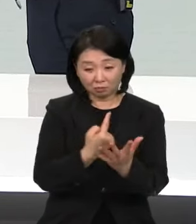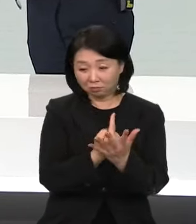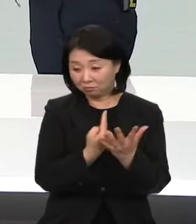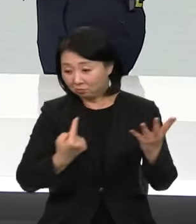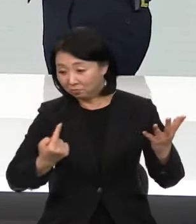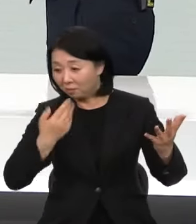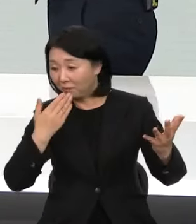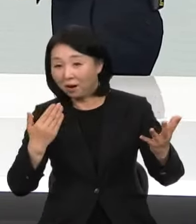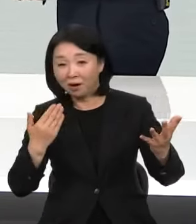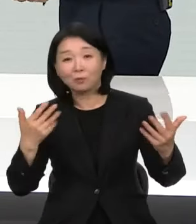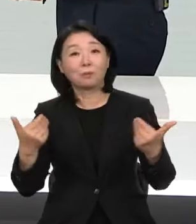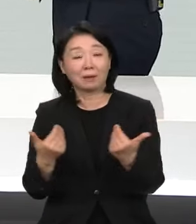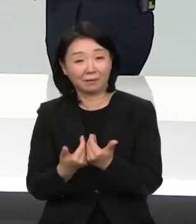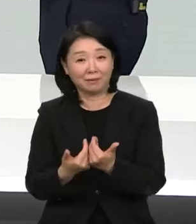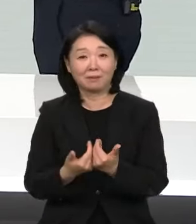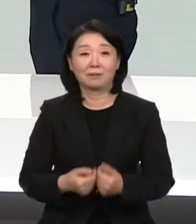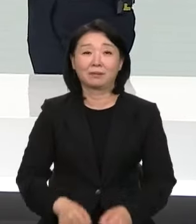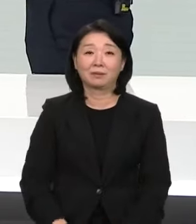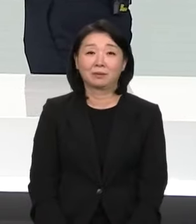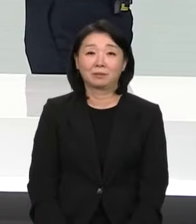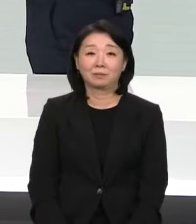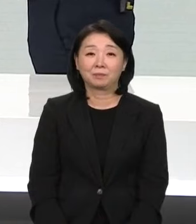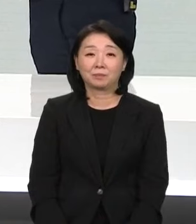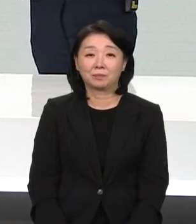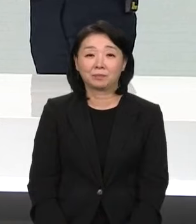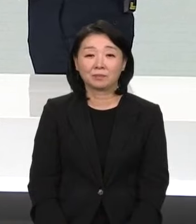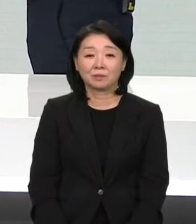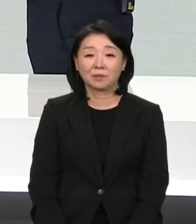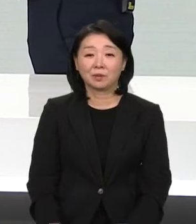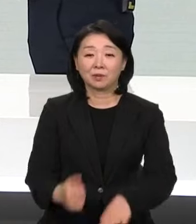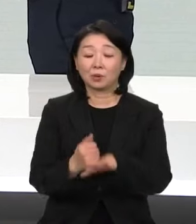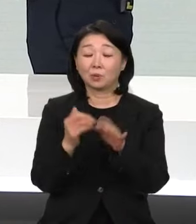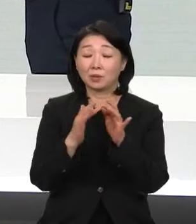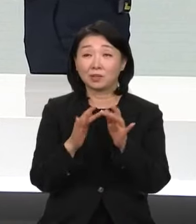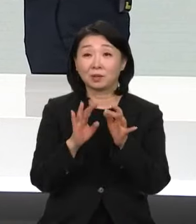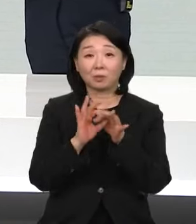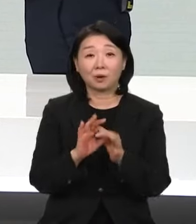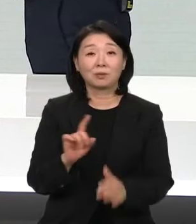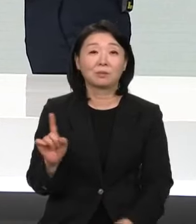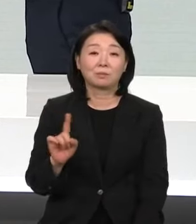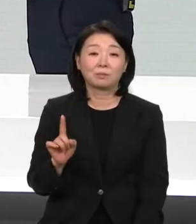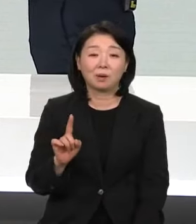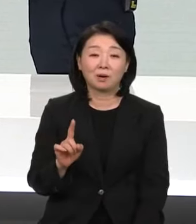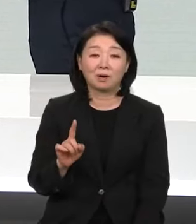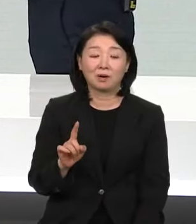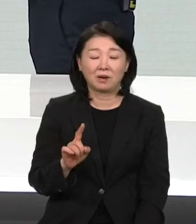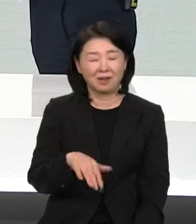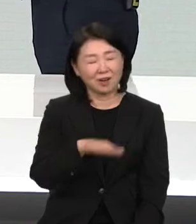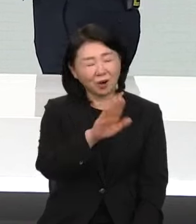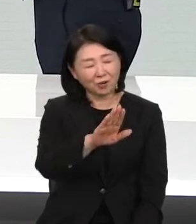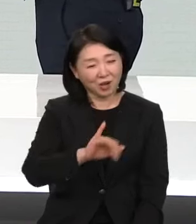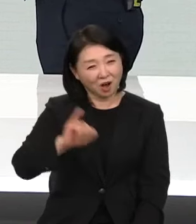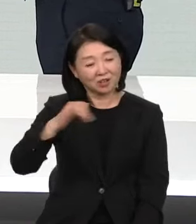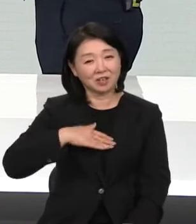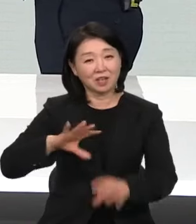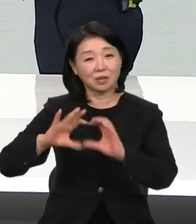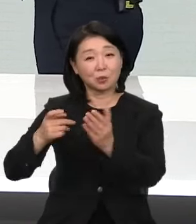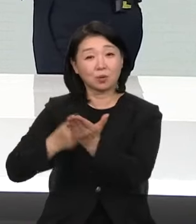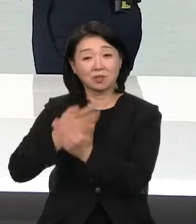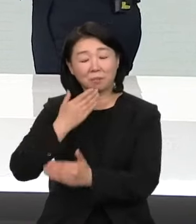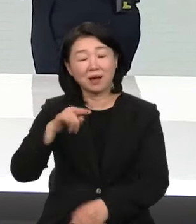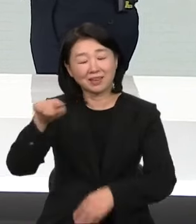겁니다네 또 반대 상황이 되네 그렇죠 반대 상황이 됐죠 실제로 그러다보니 그니까 또 온라인 커뮤니티 등에서는 또 언주야 언니는 이제 총리 할 수 있다 이게